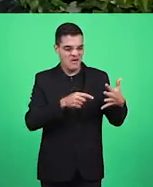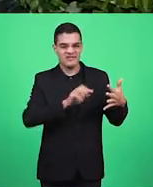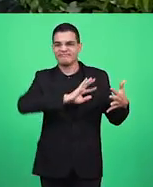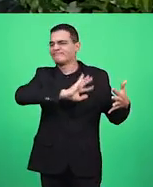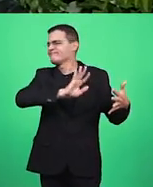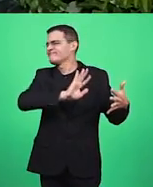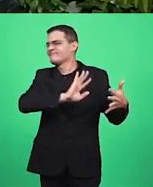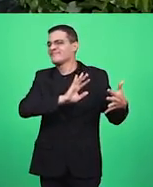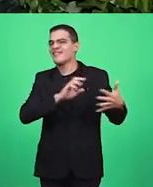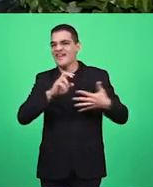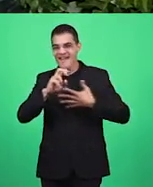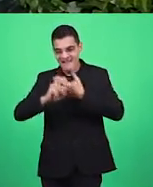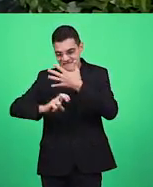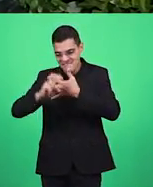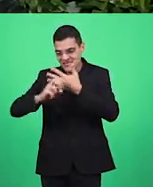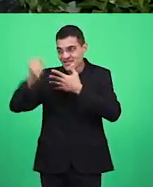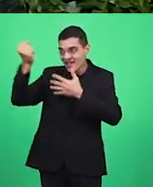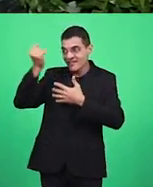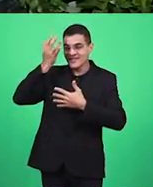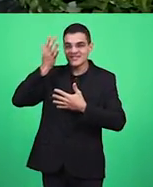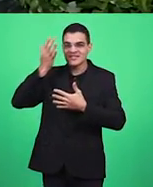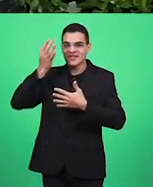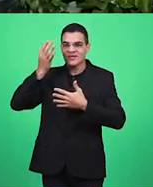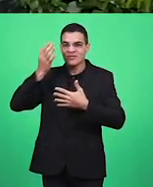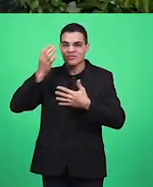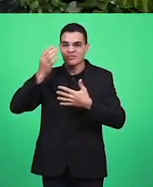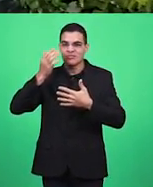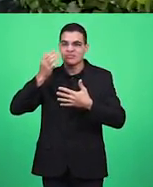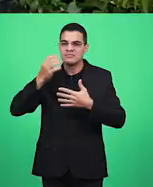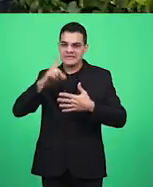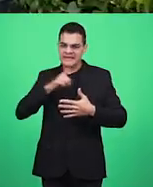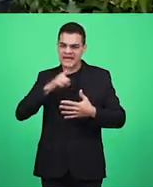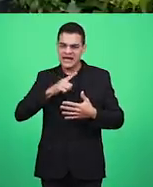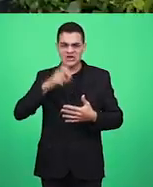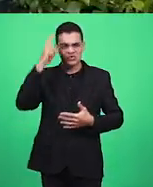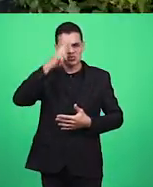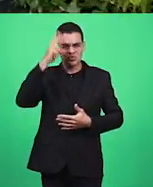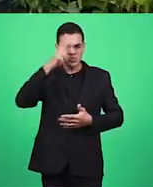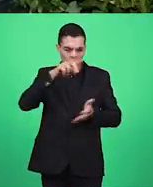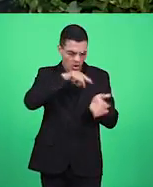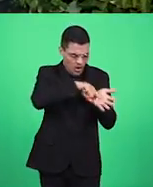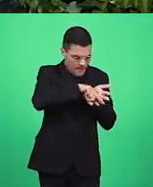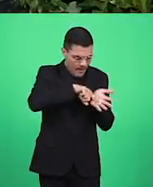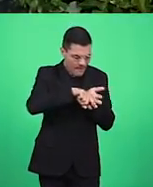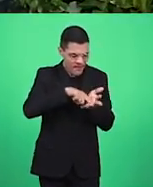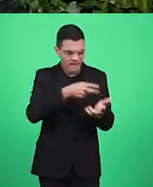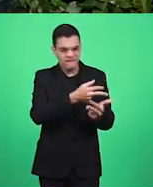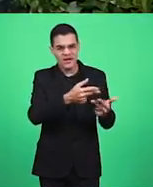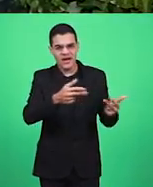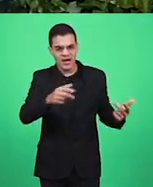земных мерах, измерениях, да? Все те факты, вся история,